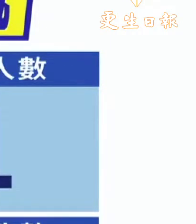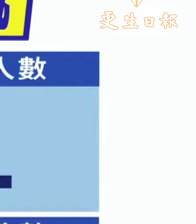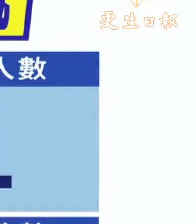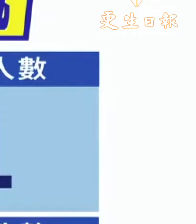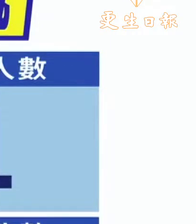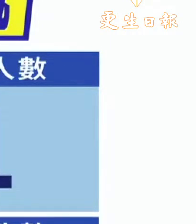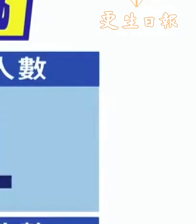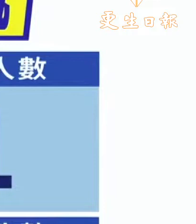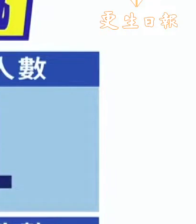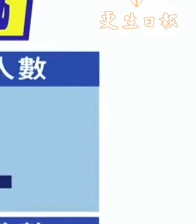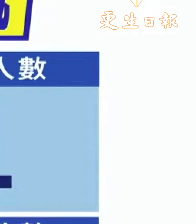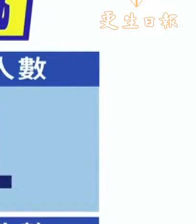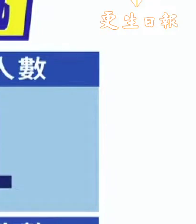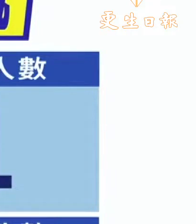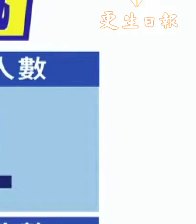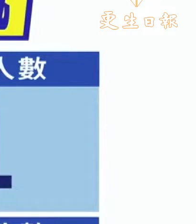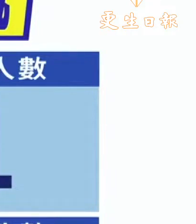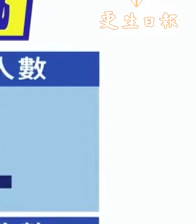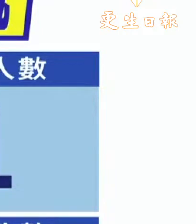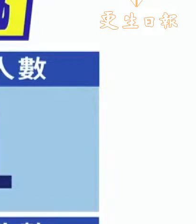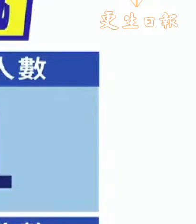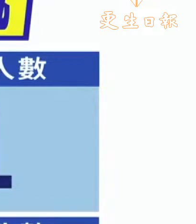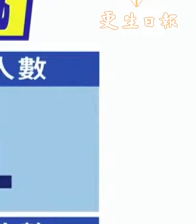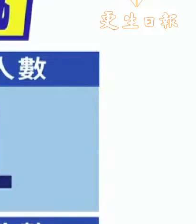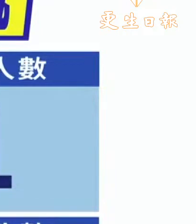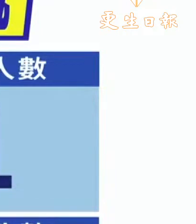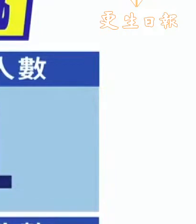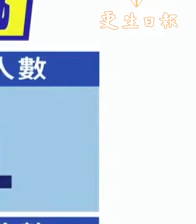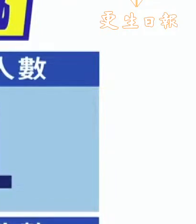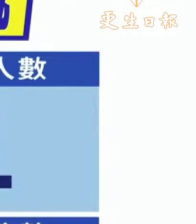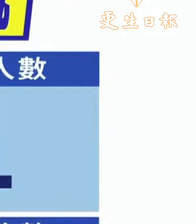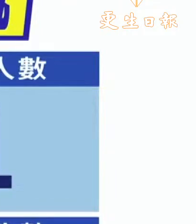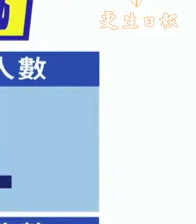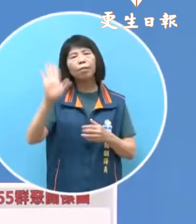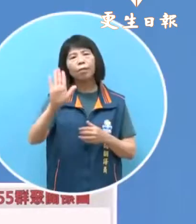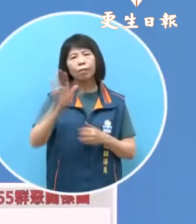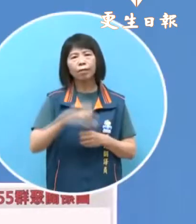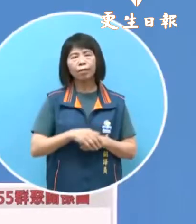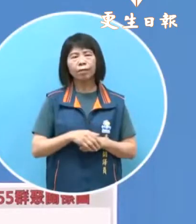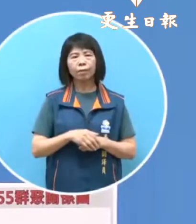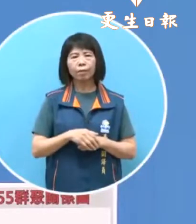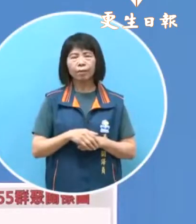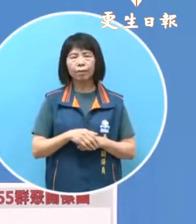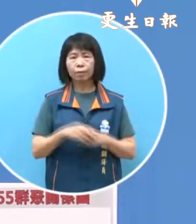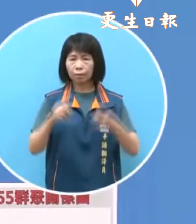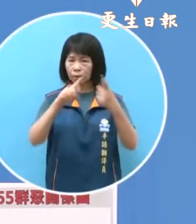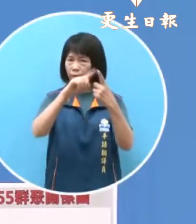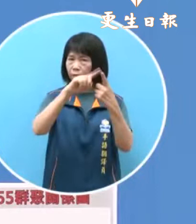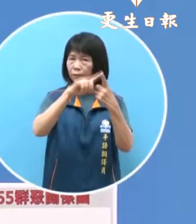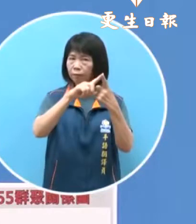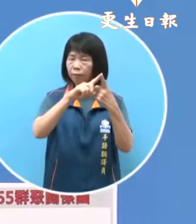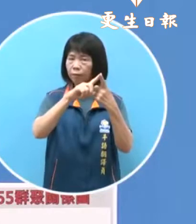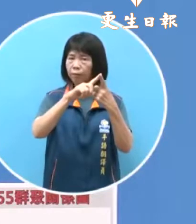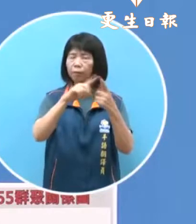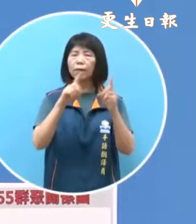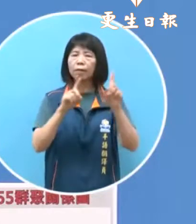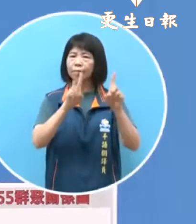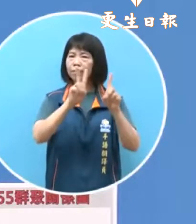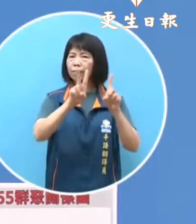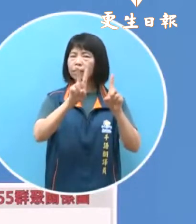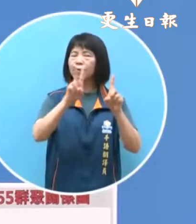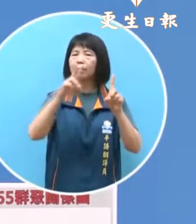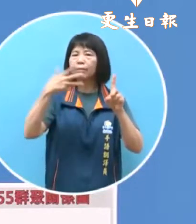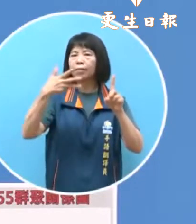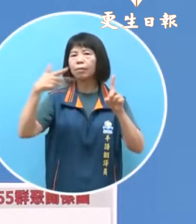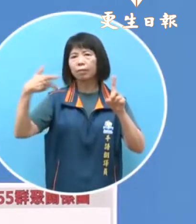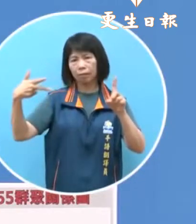再验一次这个 PCR 呈现阳性。 那第一个个案呢是案号是